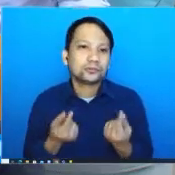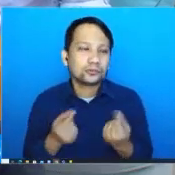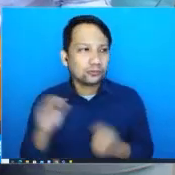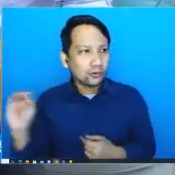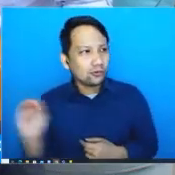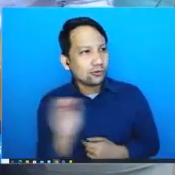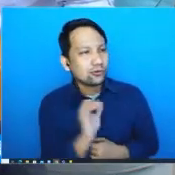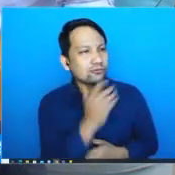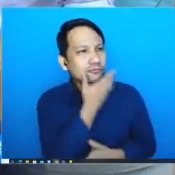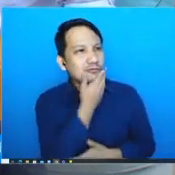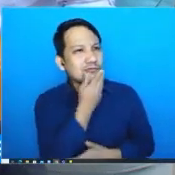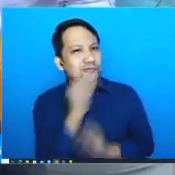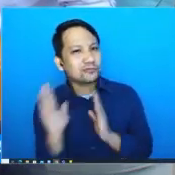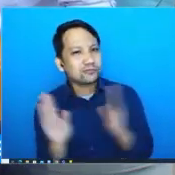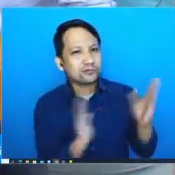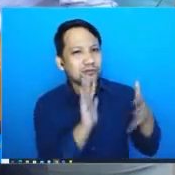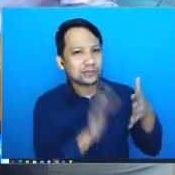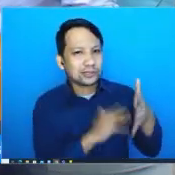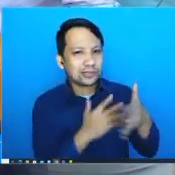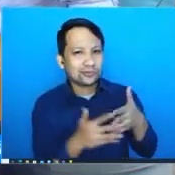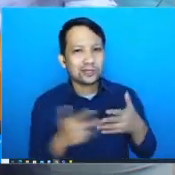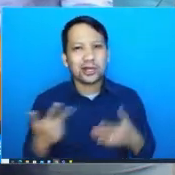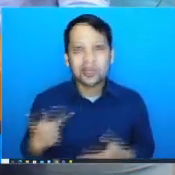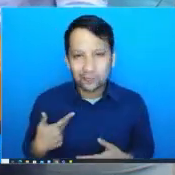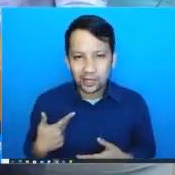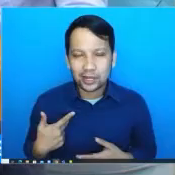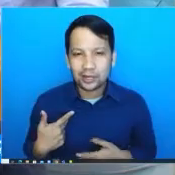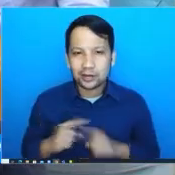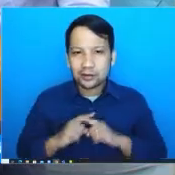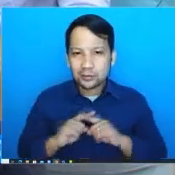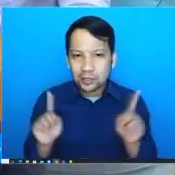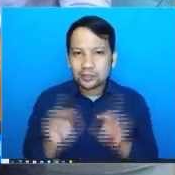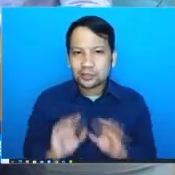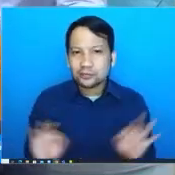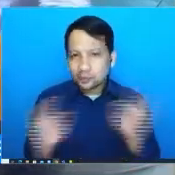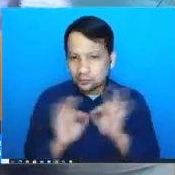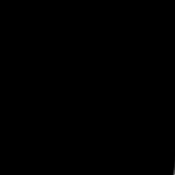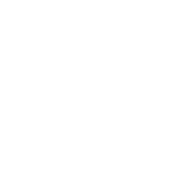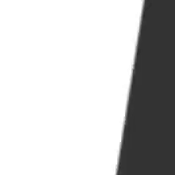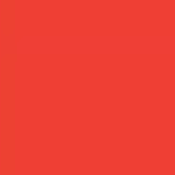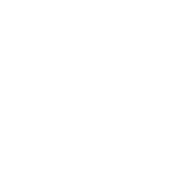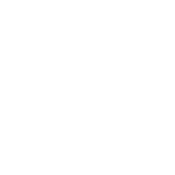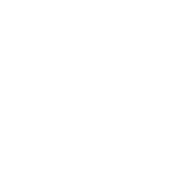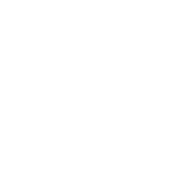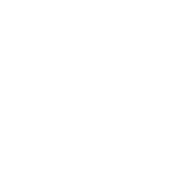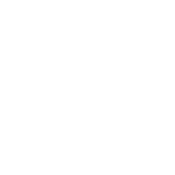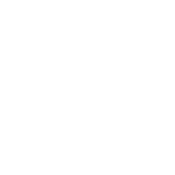pa-weekend na tayo. Oo, pa-weekend na. Kaya dapat talaga ma-plan siya ng maayos. Oo. Yeah.